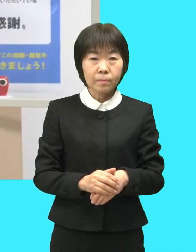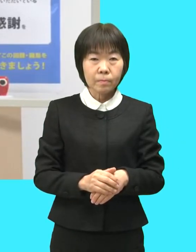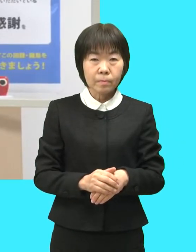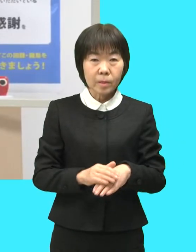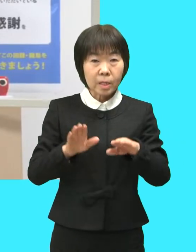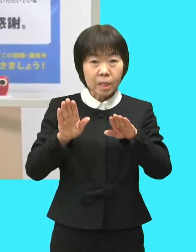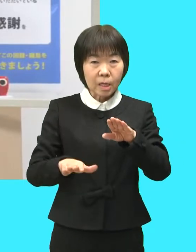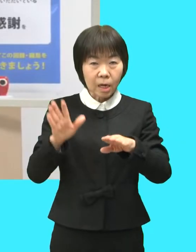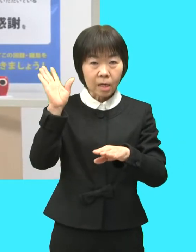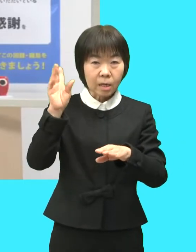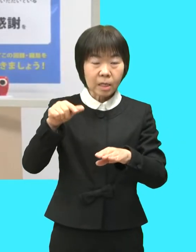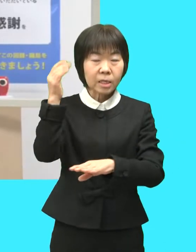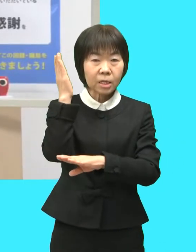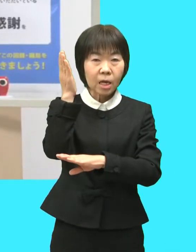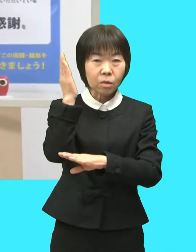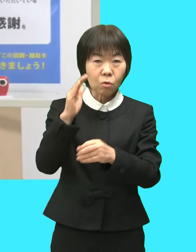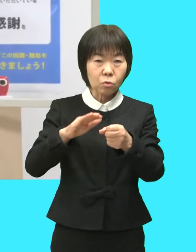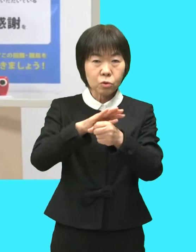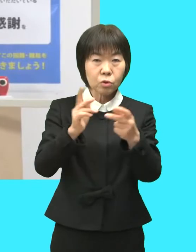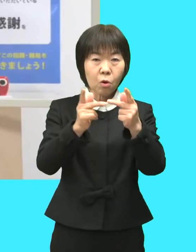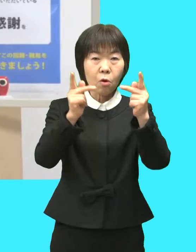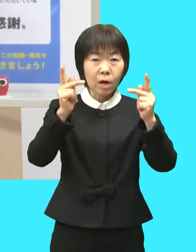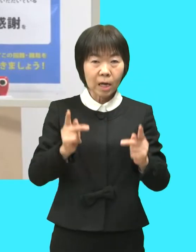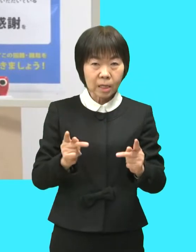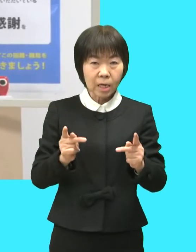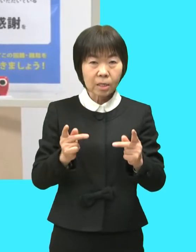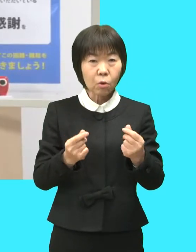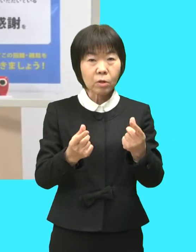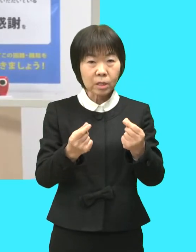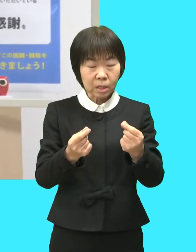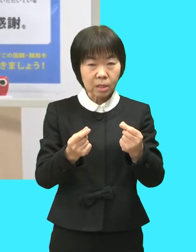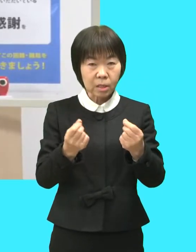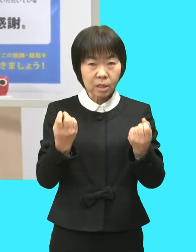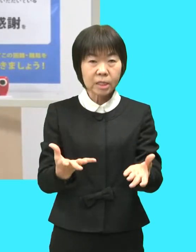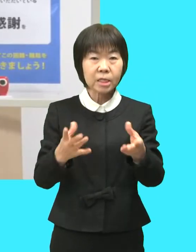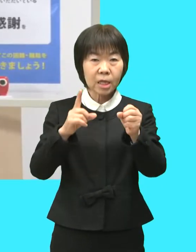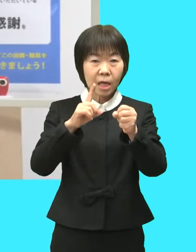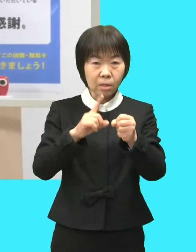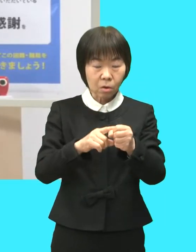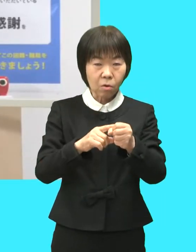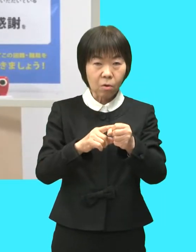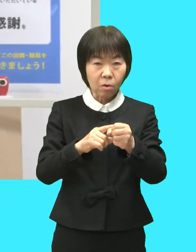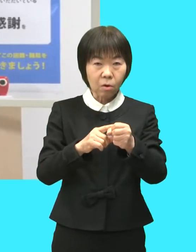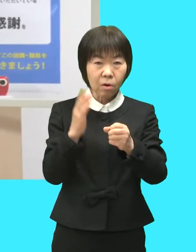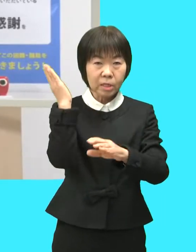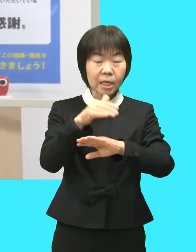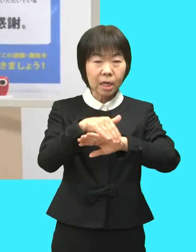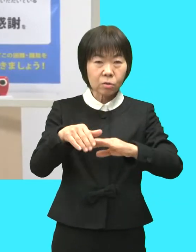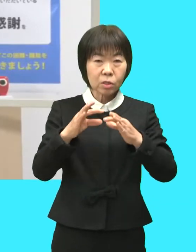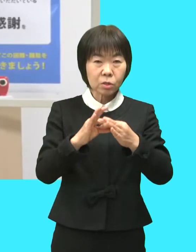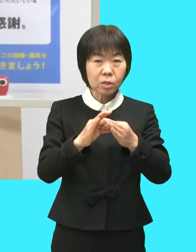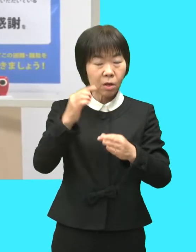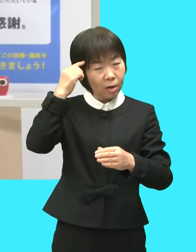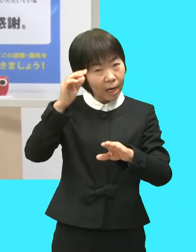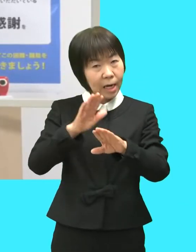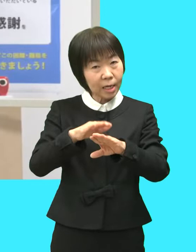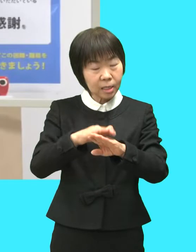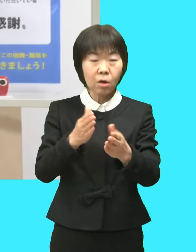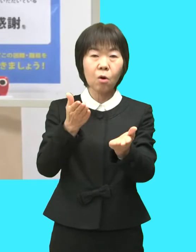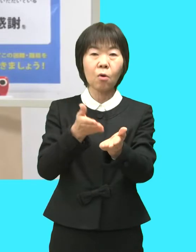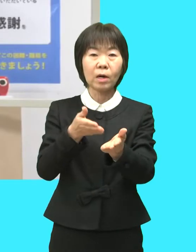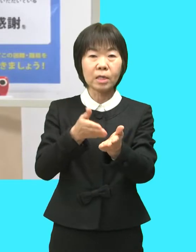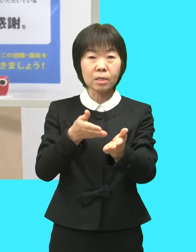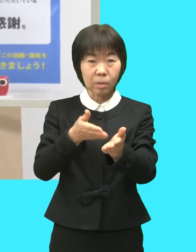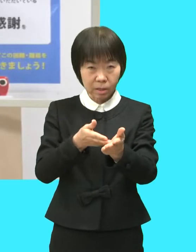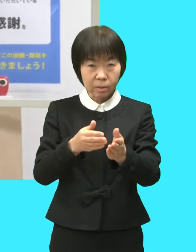以下、県政の重要課題に沿って、新年の主な施策についての考え方をお話